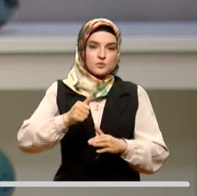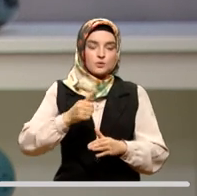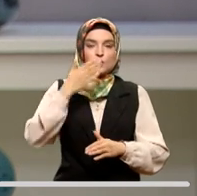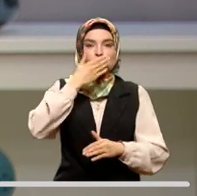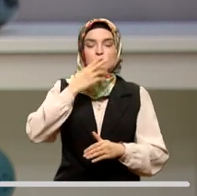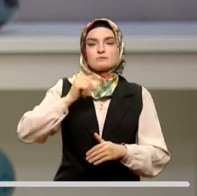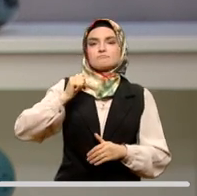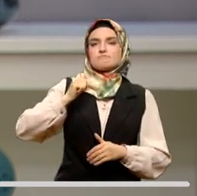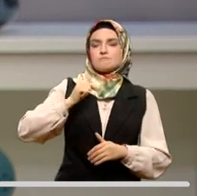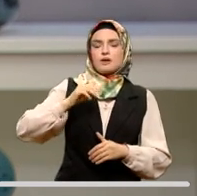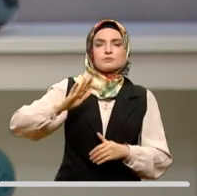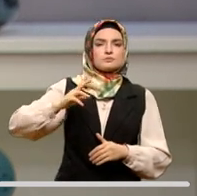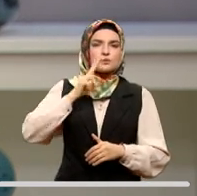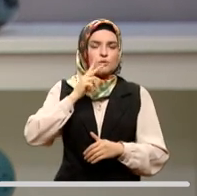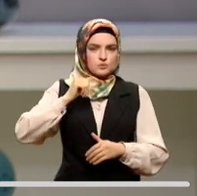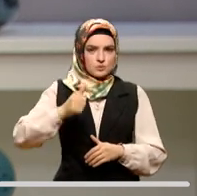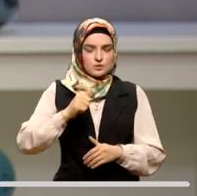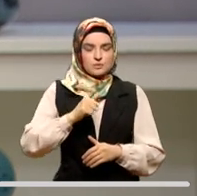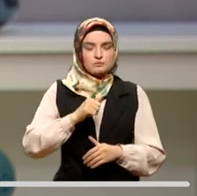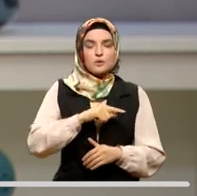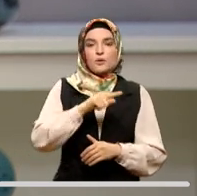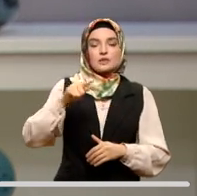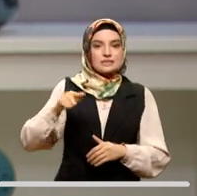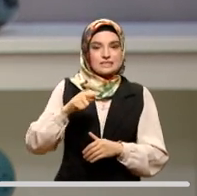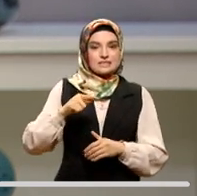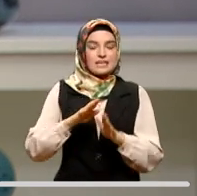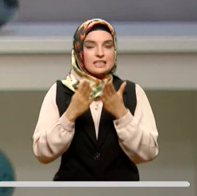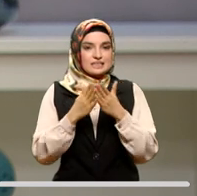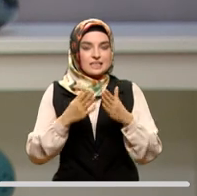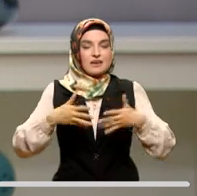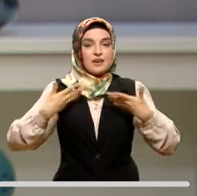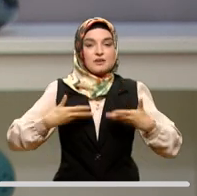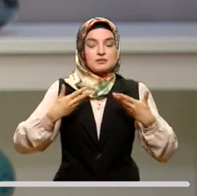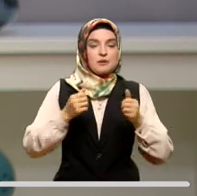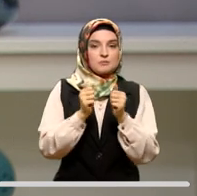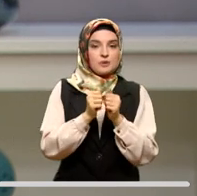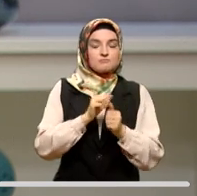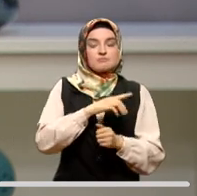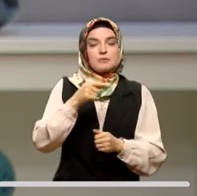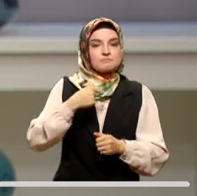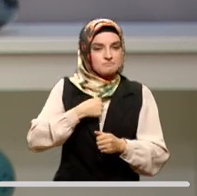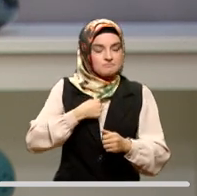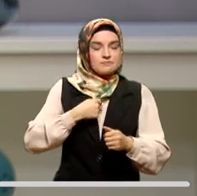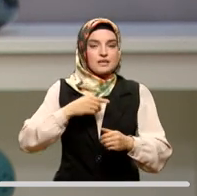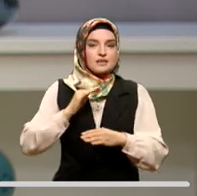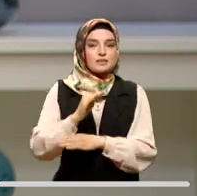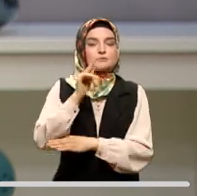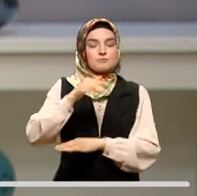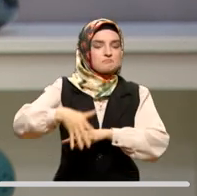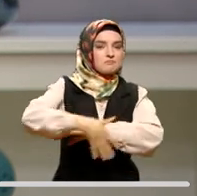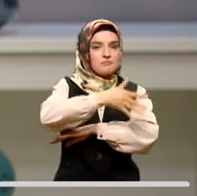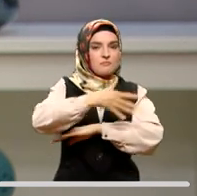bir karne heyecanı. Açılışta da söyledim, bizim karne heyecanıyla birlikte benim her yaz yaşadığım mahallede oturuyordum ben ve bir Kur'an kursu vardı